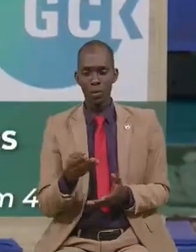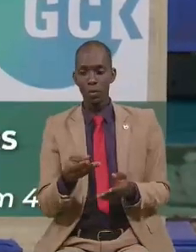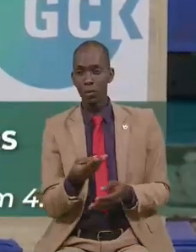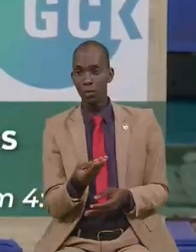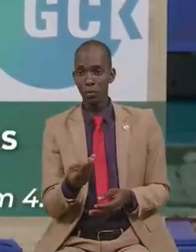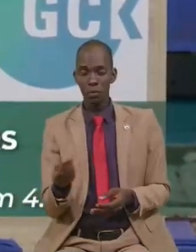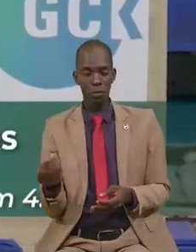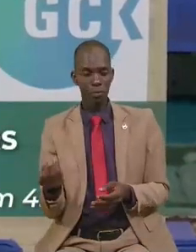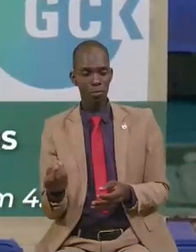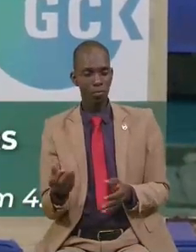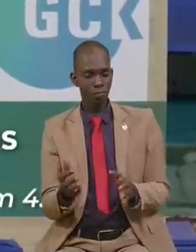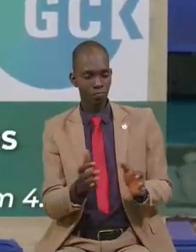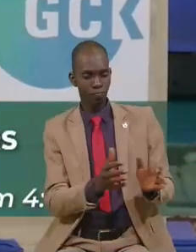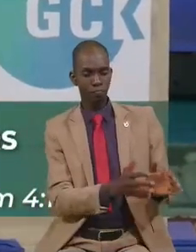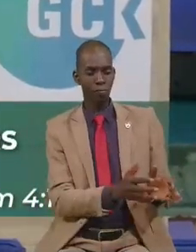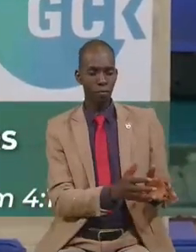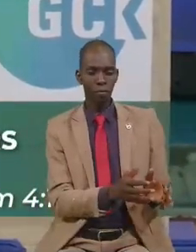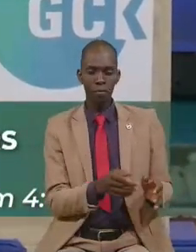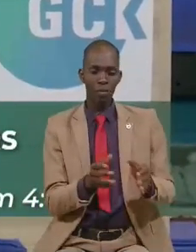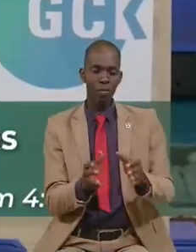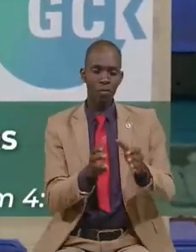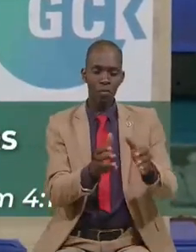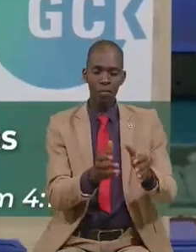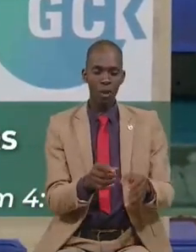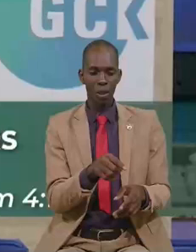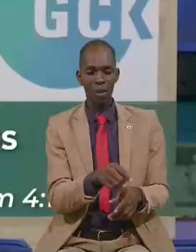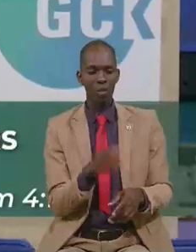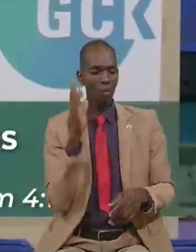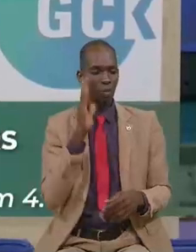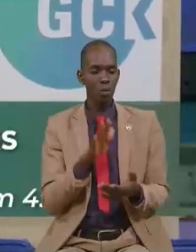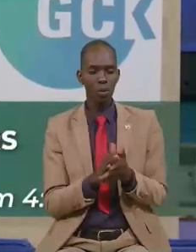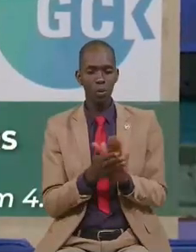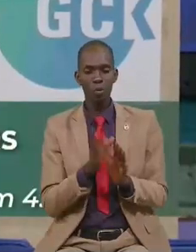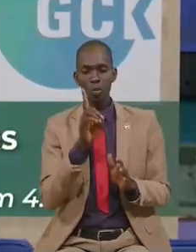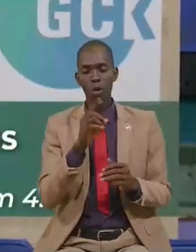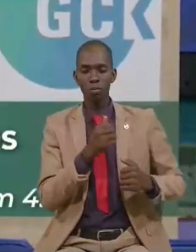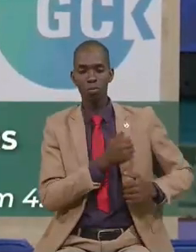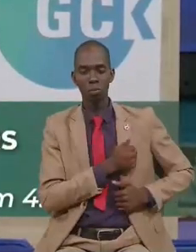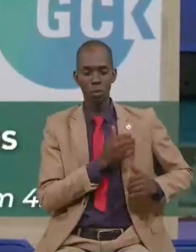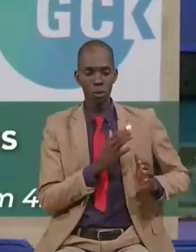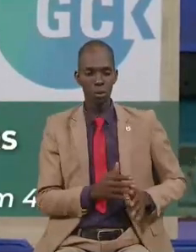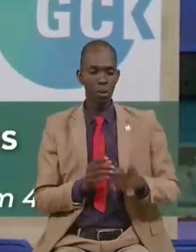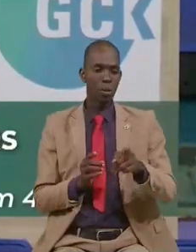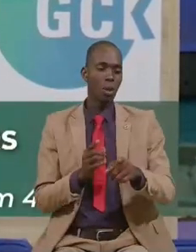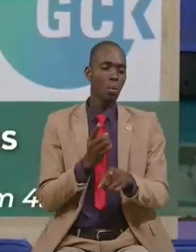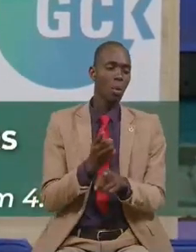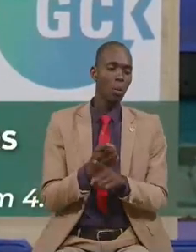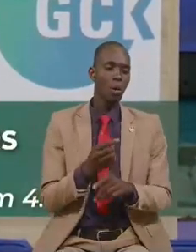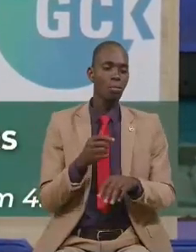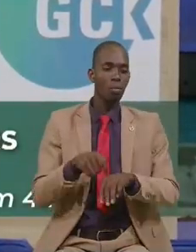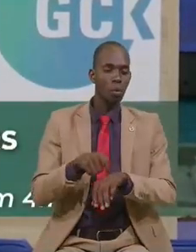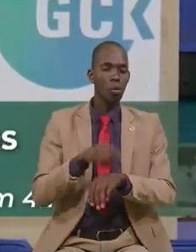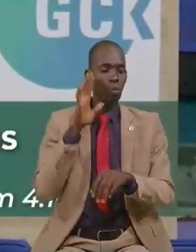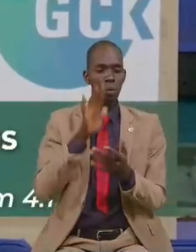bien, ceci va former un soldat. Les eaux, si vous associez, et les eaux étaient